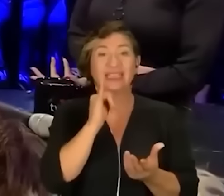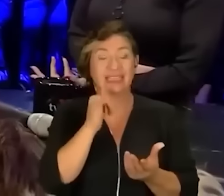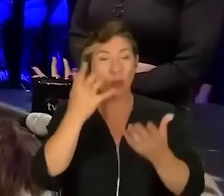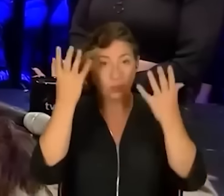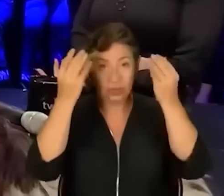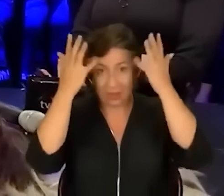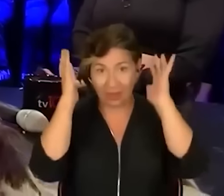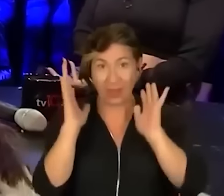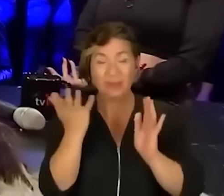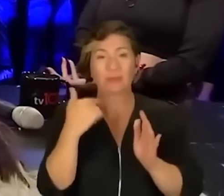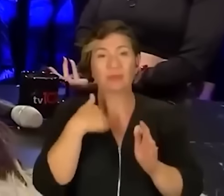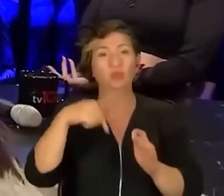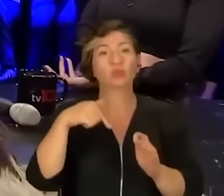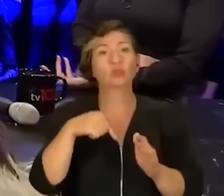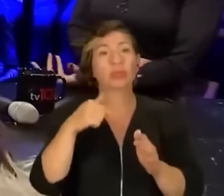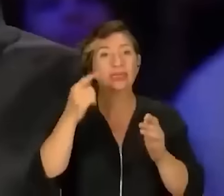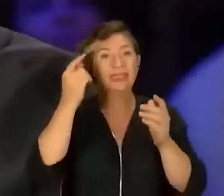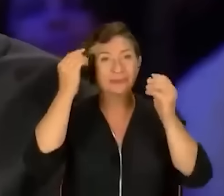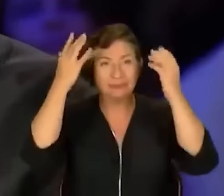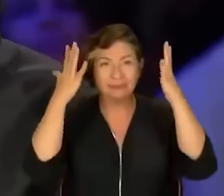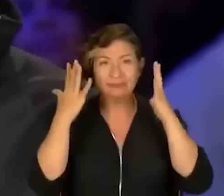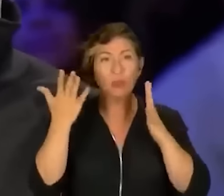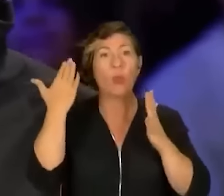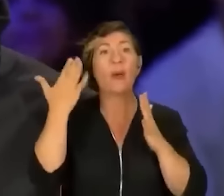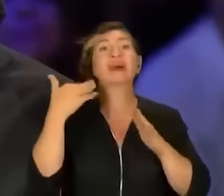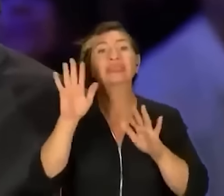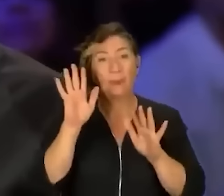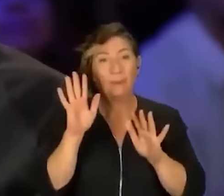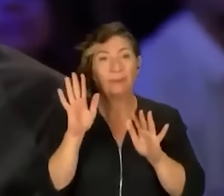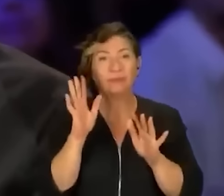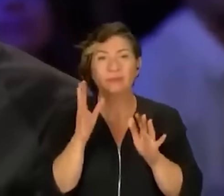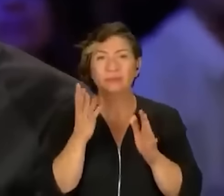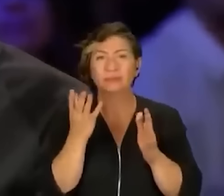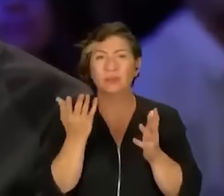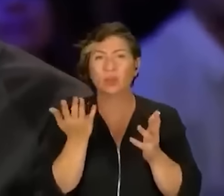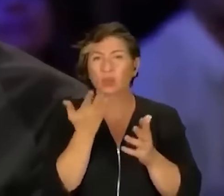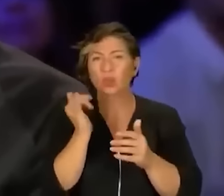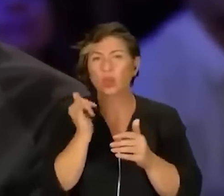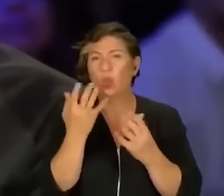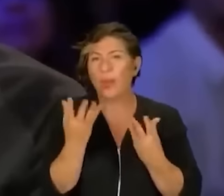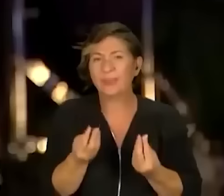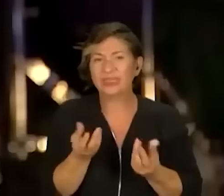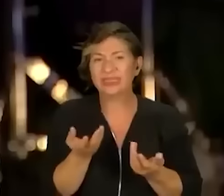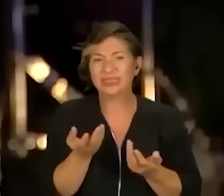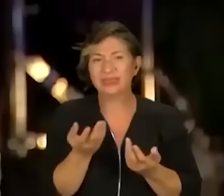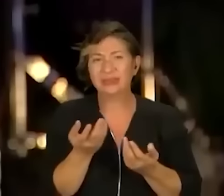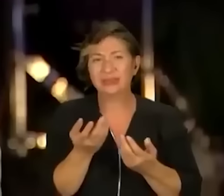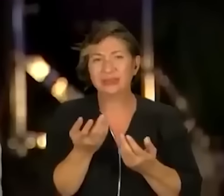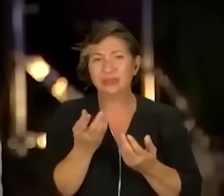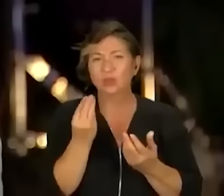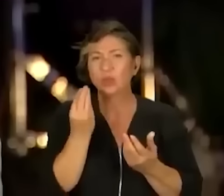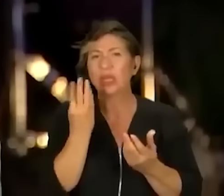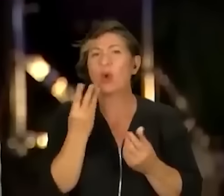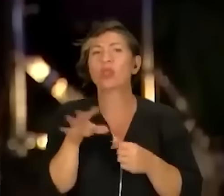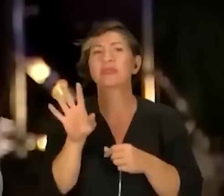saçta özellikle. Benim mesela şu an saçlarımı bıraktığımı düşünüyorum. Acayip kötü olabilir yani. Çok iyi